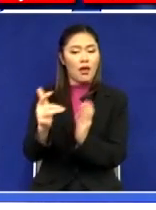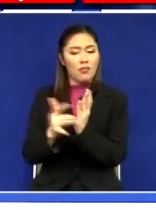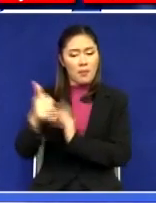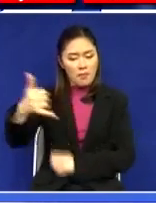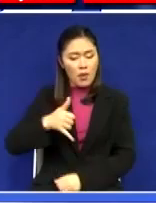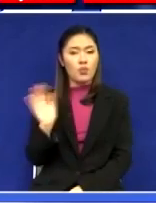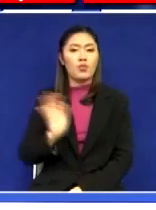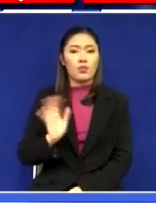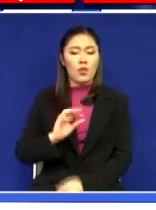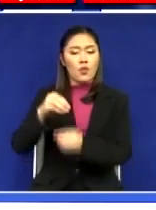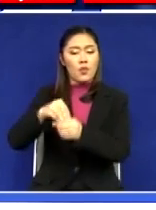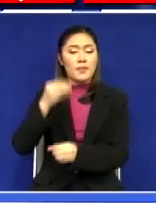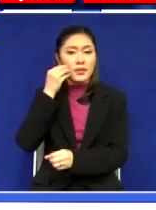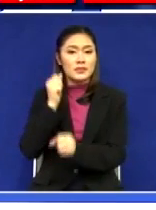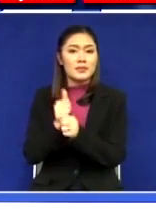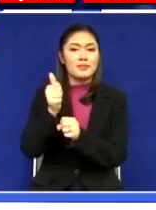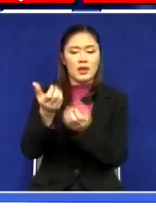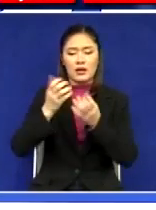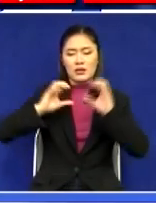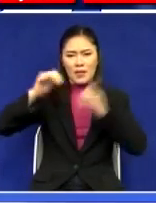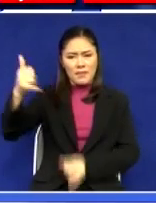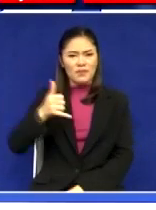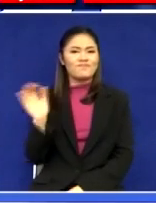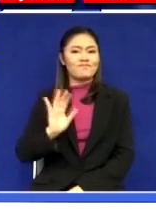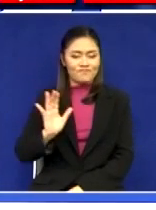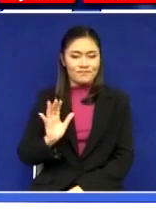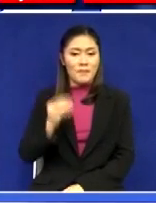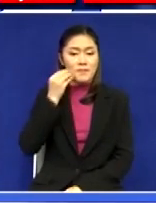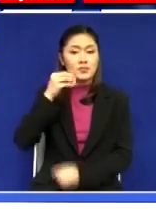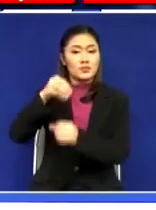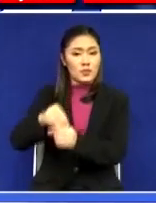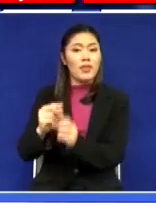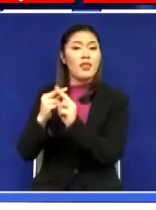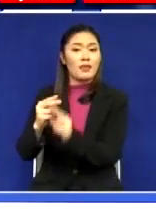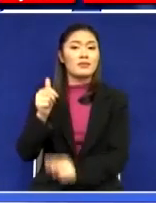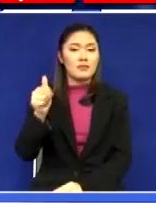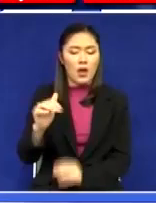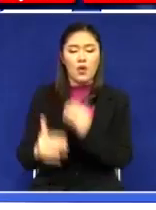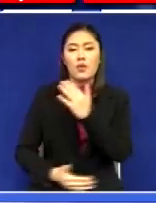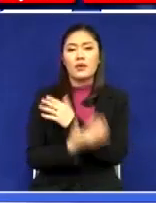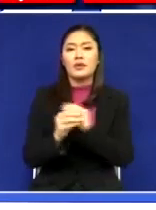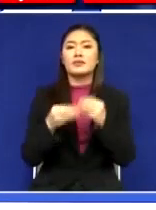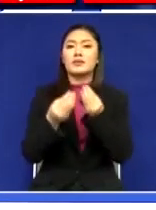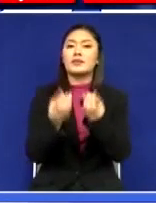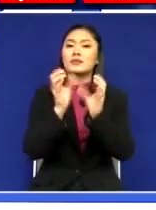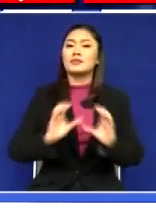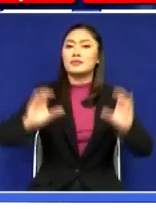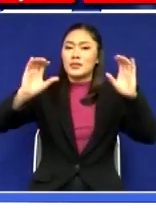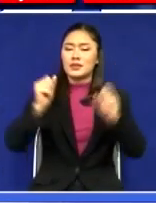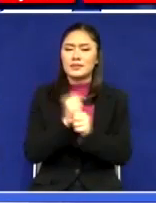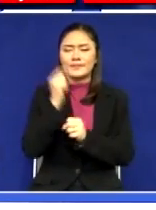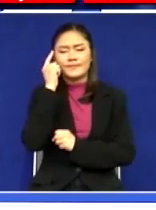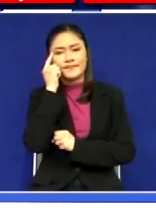ได้ที่สุดได้ที่ทำงานราชการนี้ยิ่งดีที่สุดนะครับเพราะฉะนั้นเนี่ยตอนนี้เป็นโอกาสของภาครัฐนะครับที่